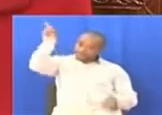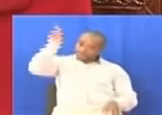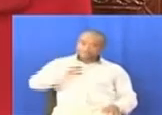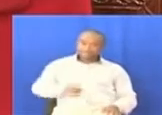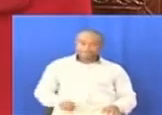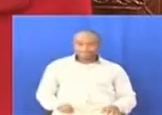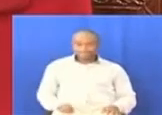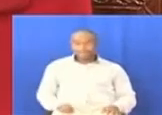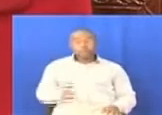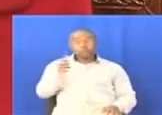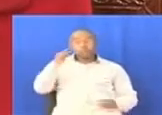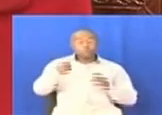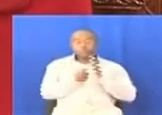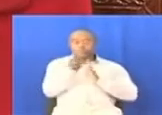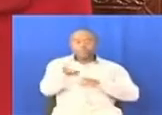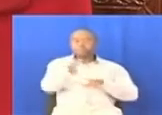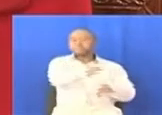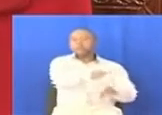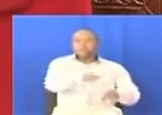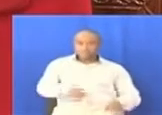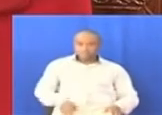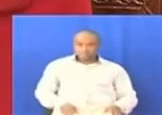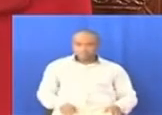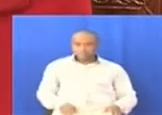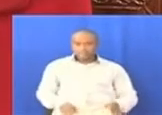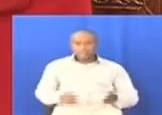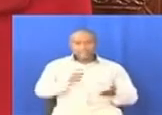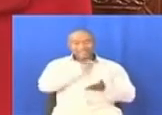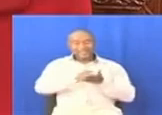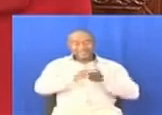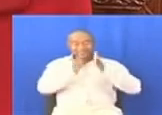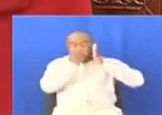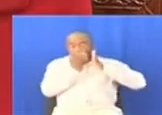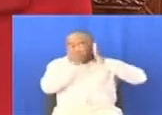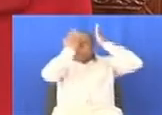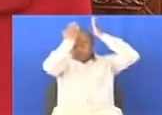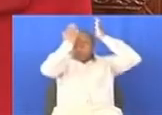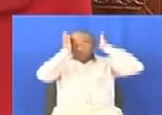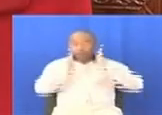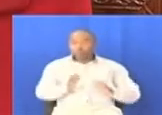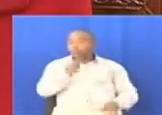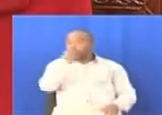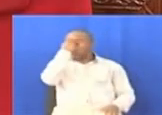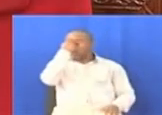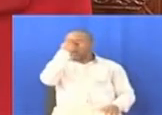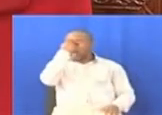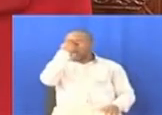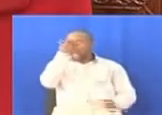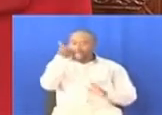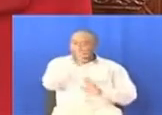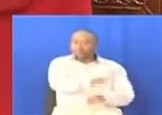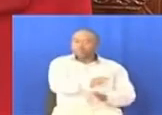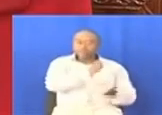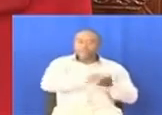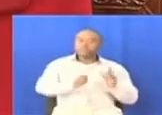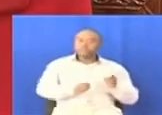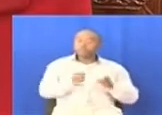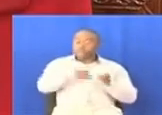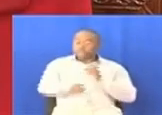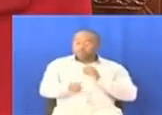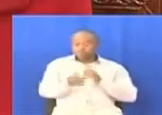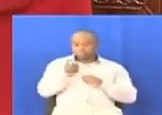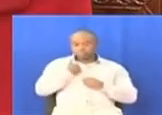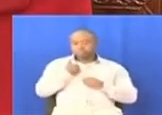Tulikuwa na msiba, katibu wa askofu mkuu Dodoma wa Katoliki alifariki Ijumaa. Leo tulikuwa tunafanya